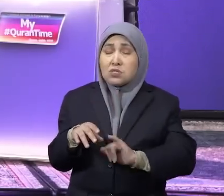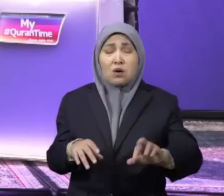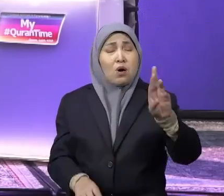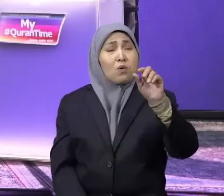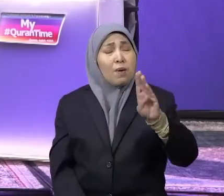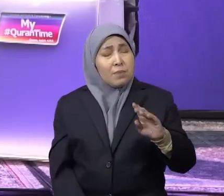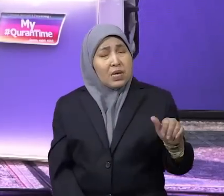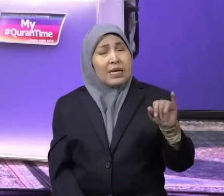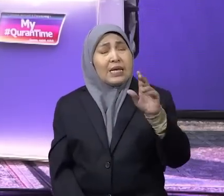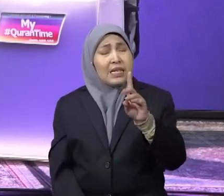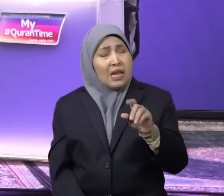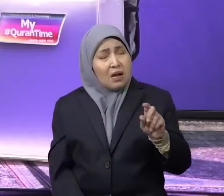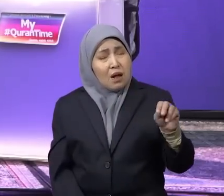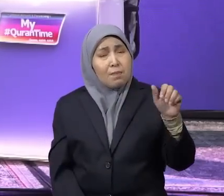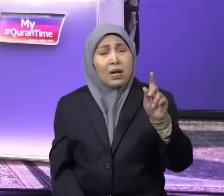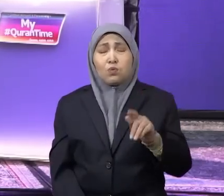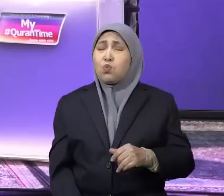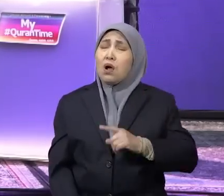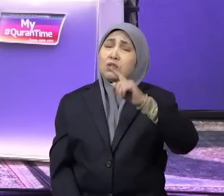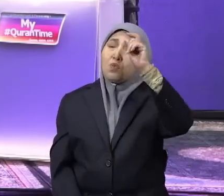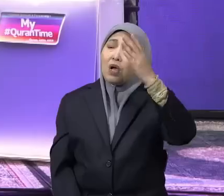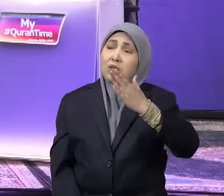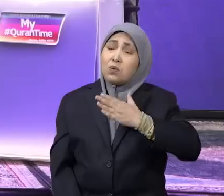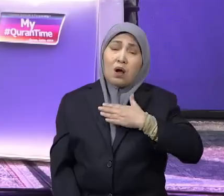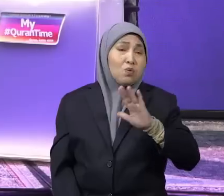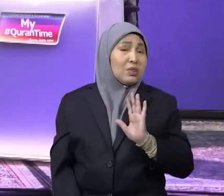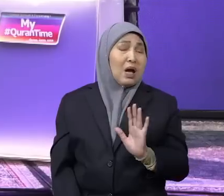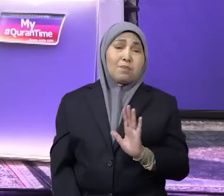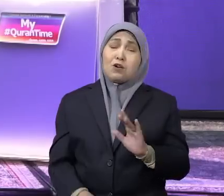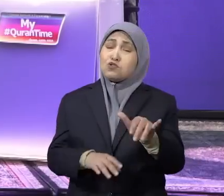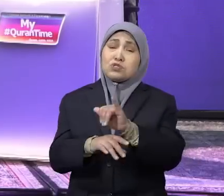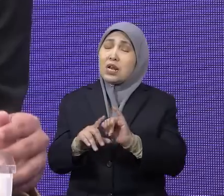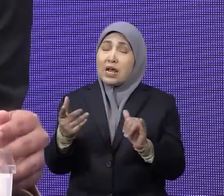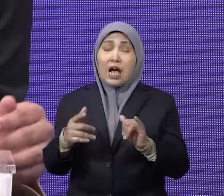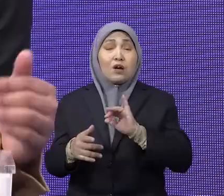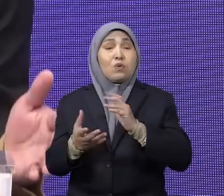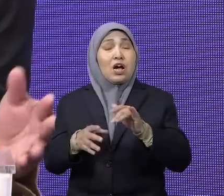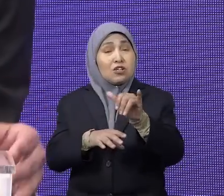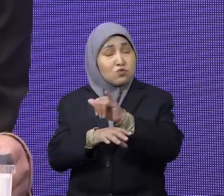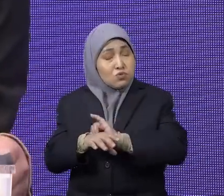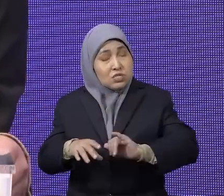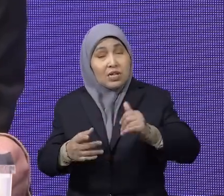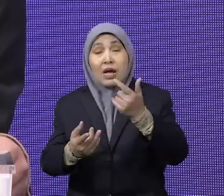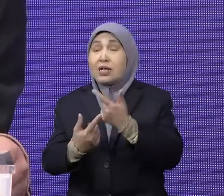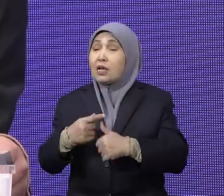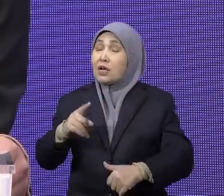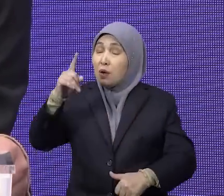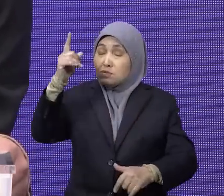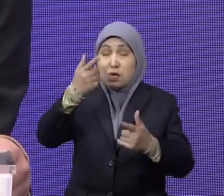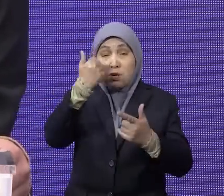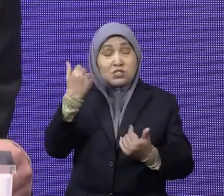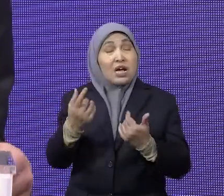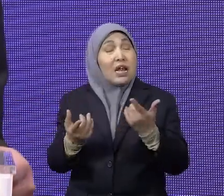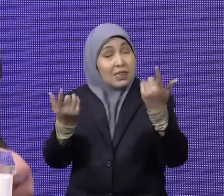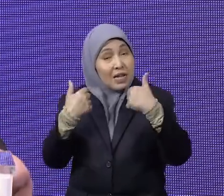Rabbi bnili indaka baitan. Wahai Tuhanku, aku tak nak syurga yang lain, tapi aku nak syurga yang di sisimu. Sebab setiap yang datang daripada sisi